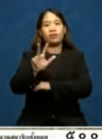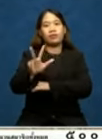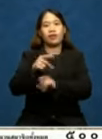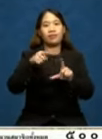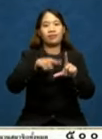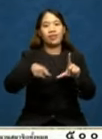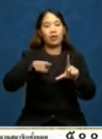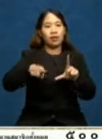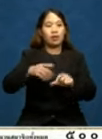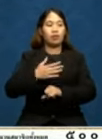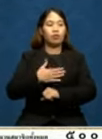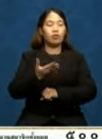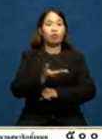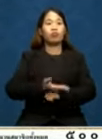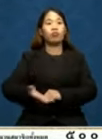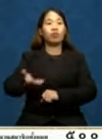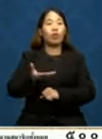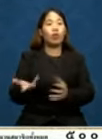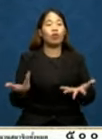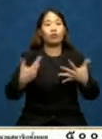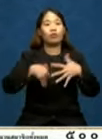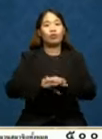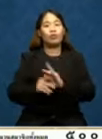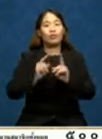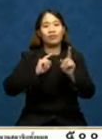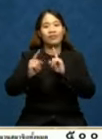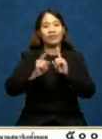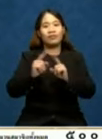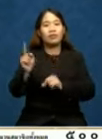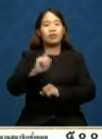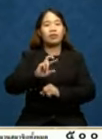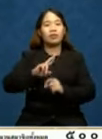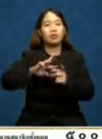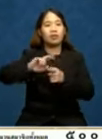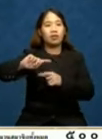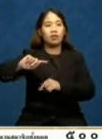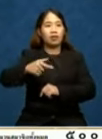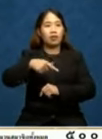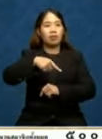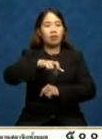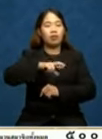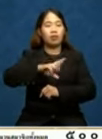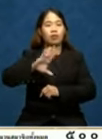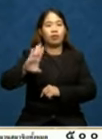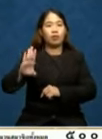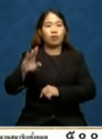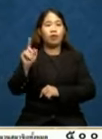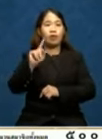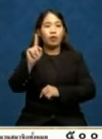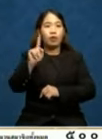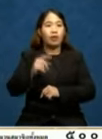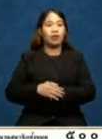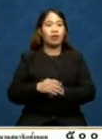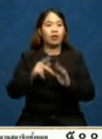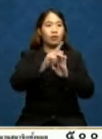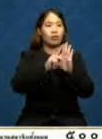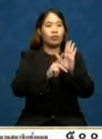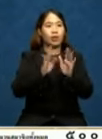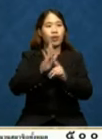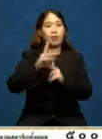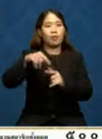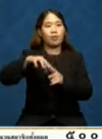ไกลครับผมขอร่วมอภิปรายในร่างแก้ไขพระราชบัญญัติประมวลแพ่งและพาณิชย์น